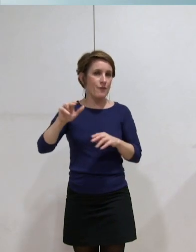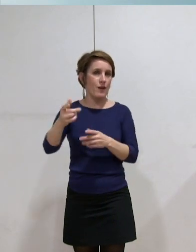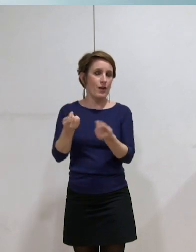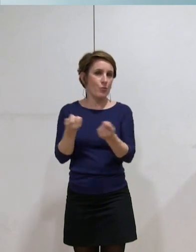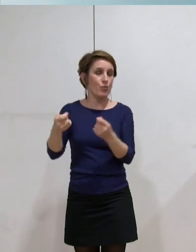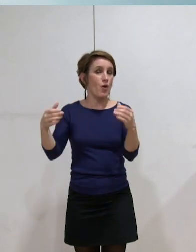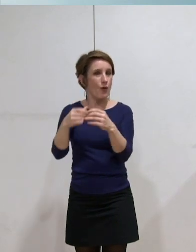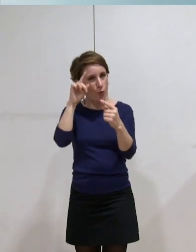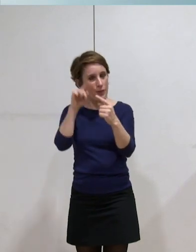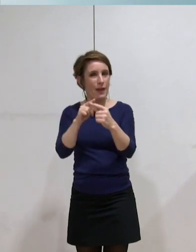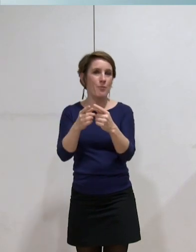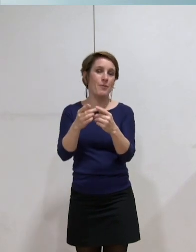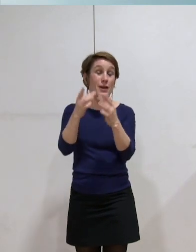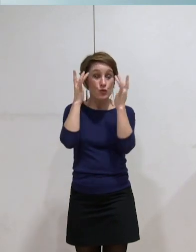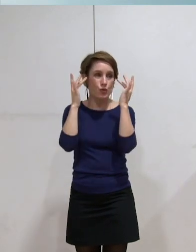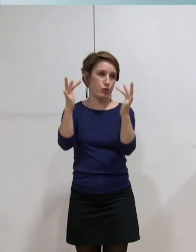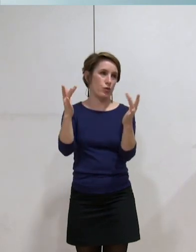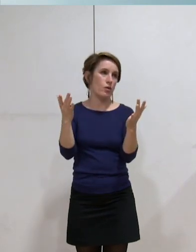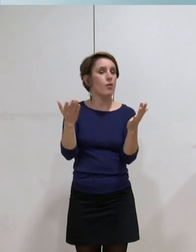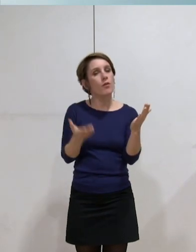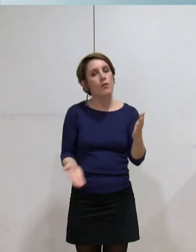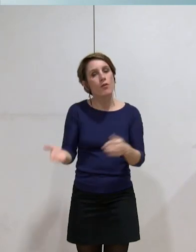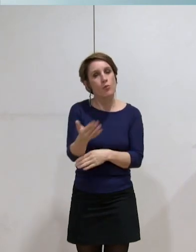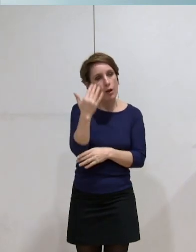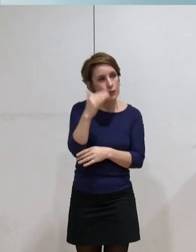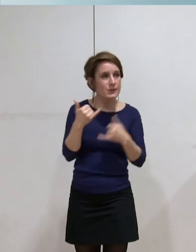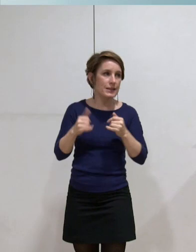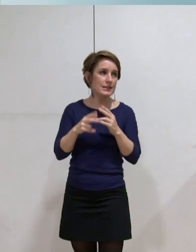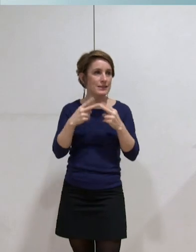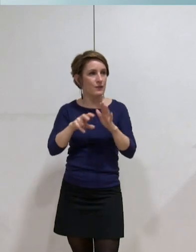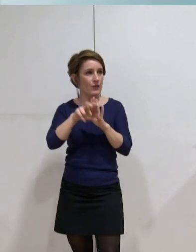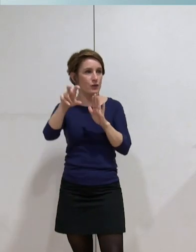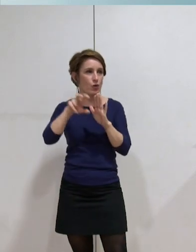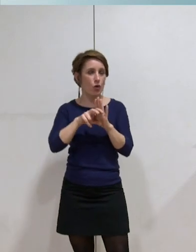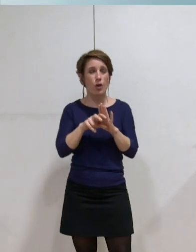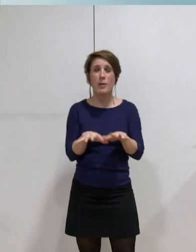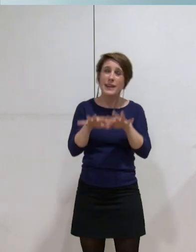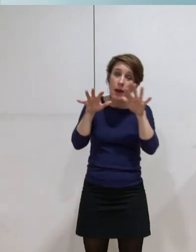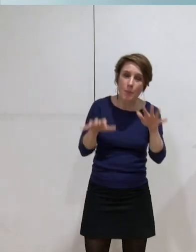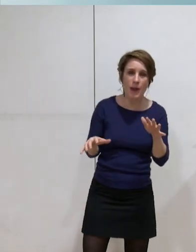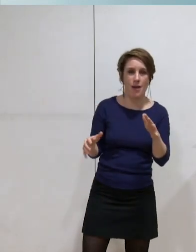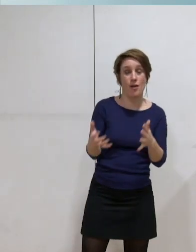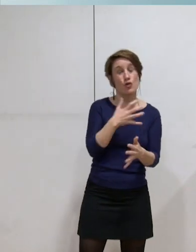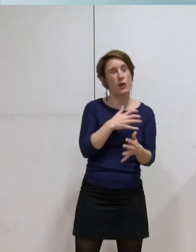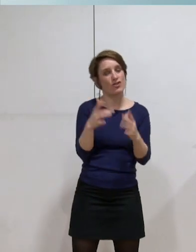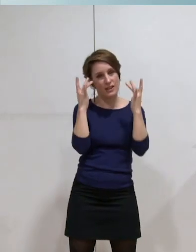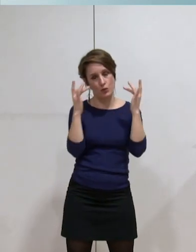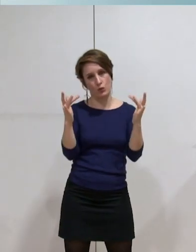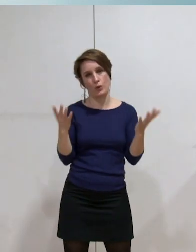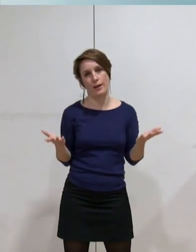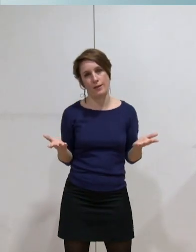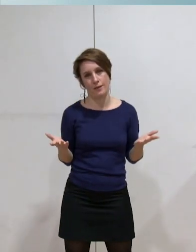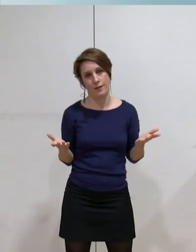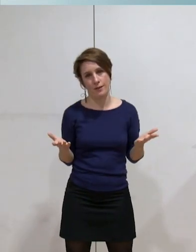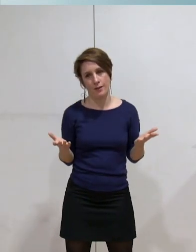culturelles je me permets quand même de vous dire et vous le savez que sur la ville de Grenoble il y a de grandes ressources culturelles que ça n'induit pas